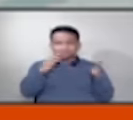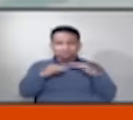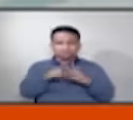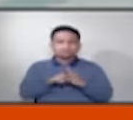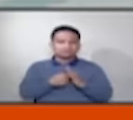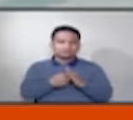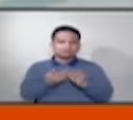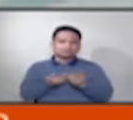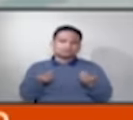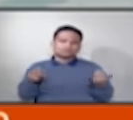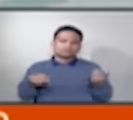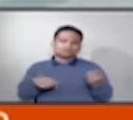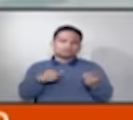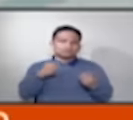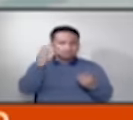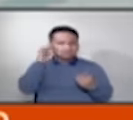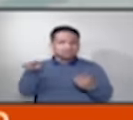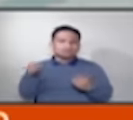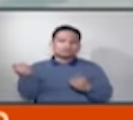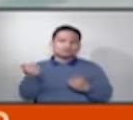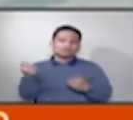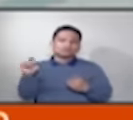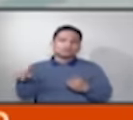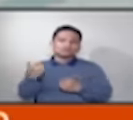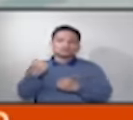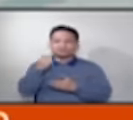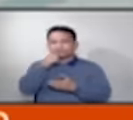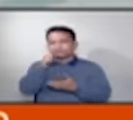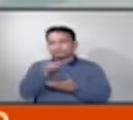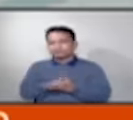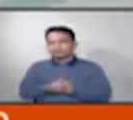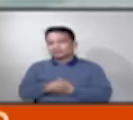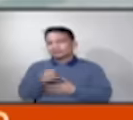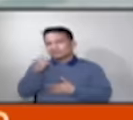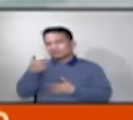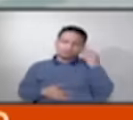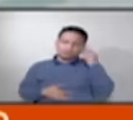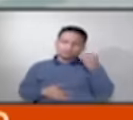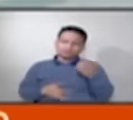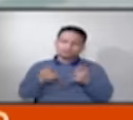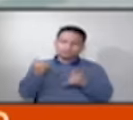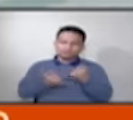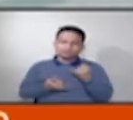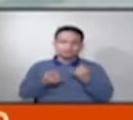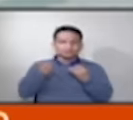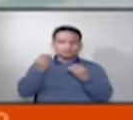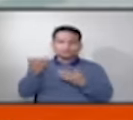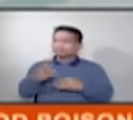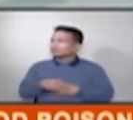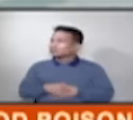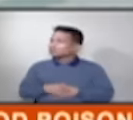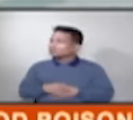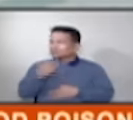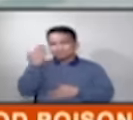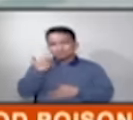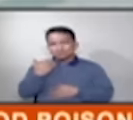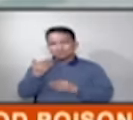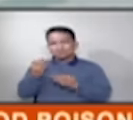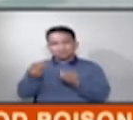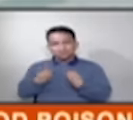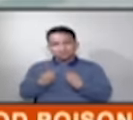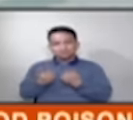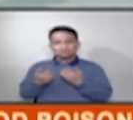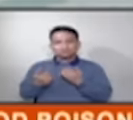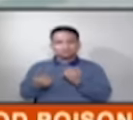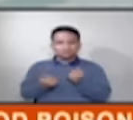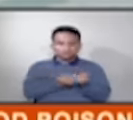po nun, doon ko po nalaman na meron din pala siyang babae. So anong gusto mong mangyari? Kausapin mo si sir. Sabi ko nga sa'yo, kulang nga yung sustento na binibigay